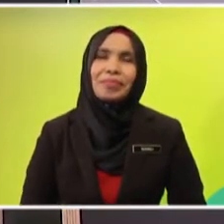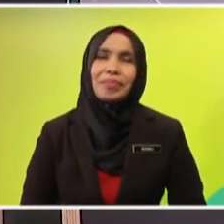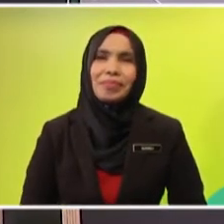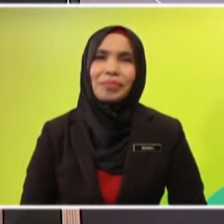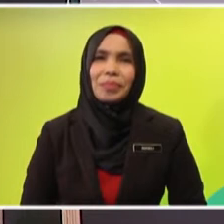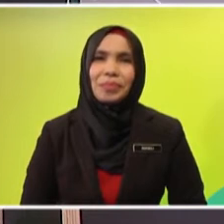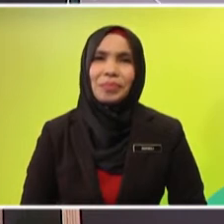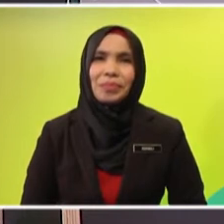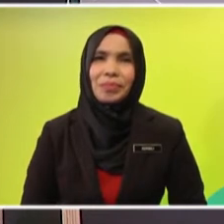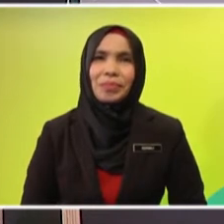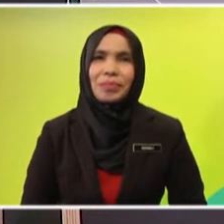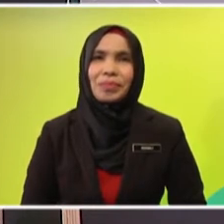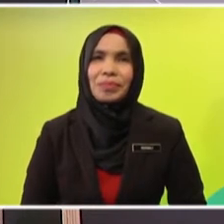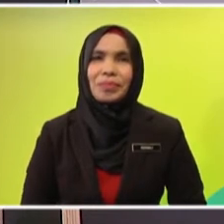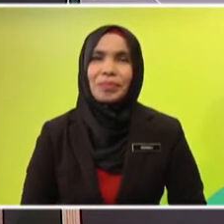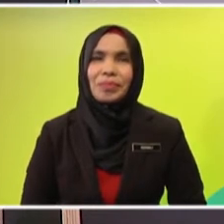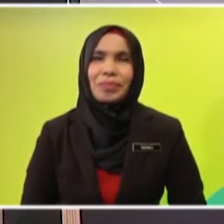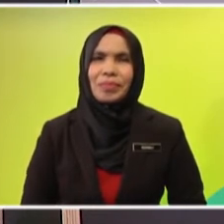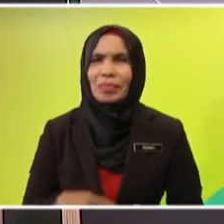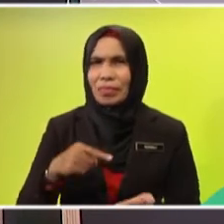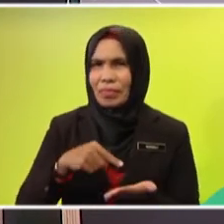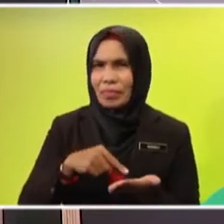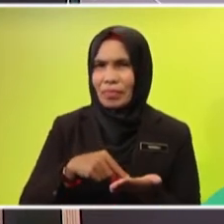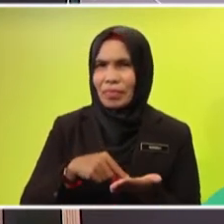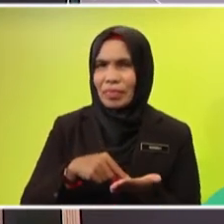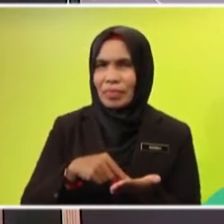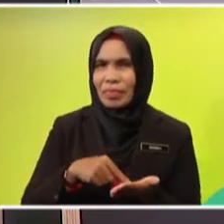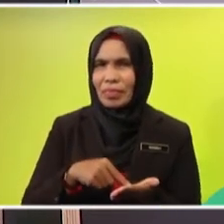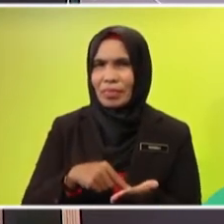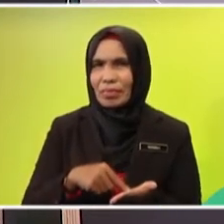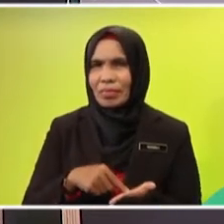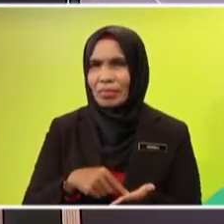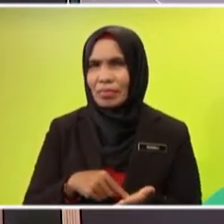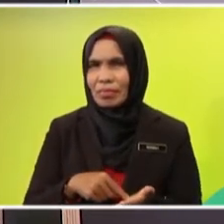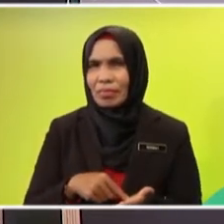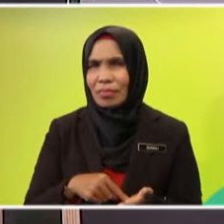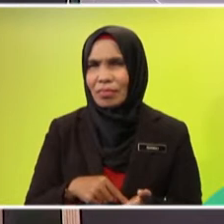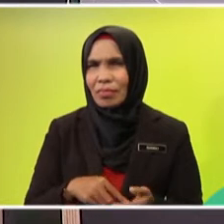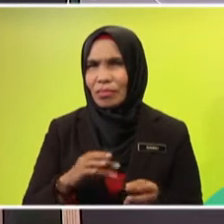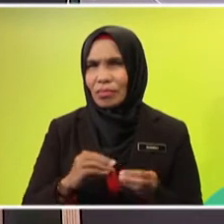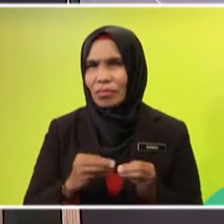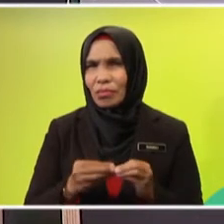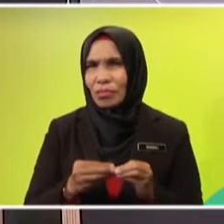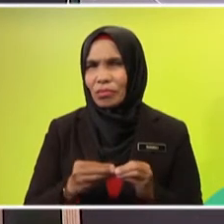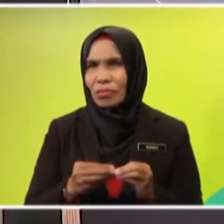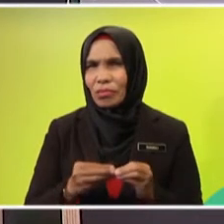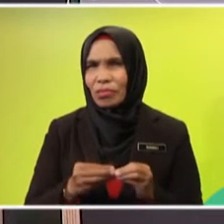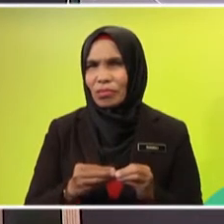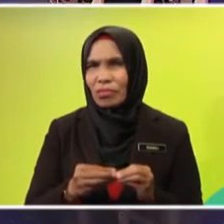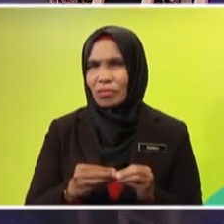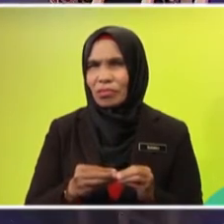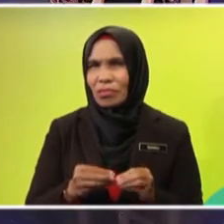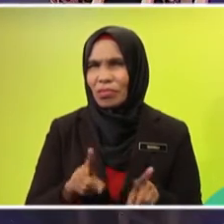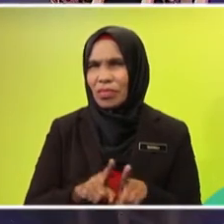Hai baik oke fine ini bukan attack nungguin nih macam nunggu Syifa sebab jadi bulat Tengah terjadi